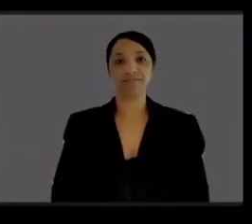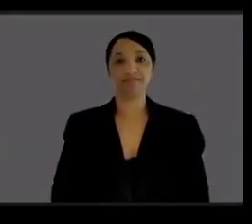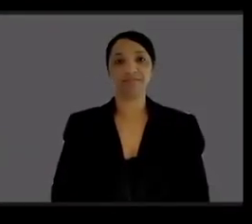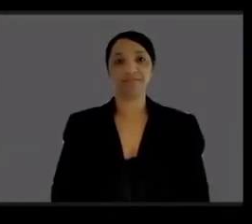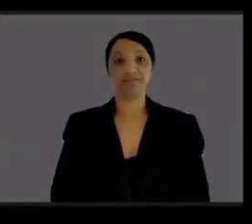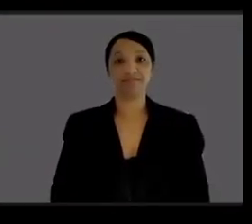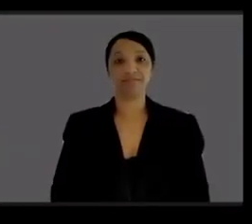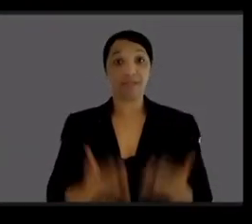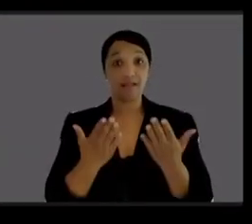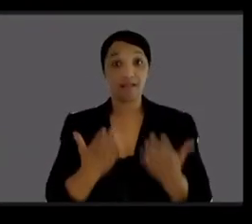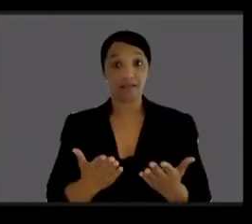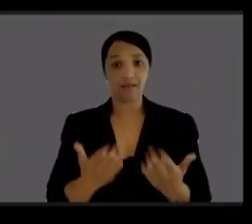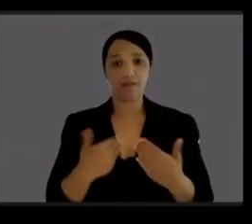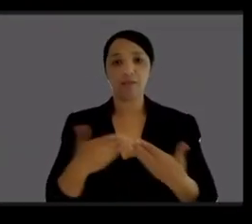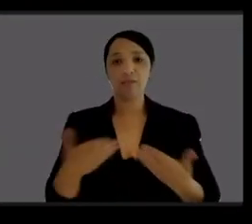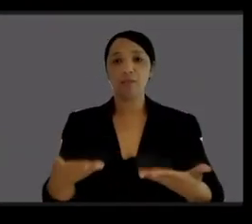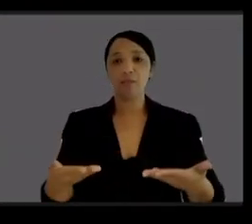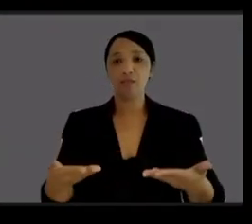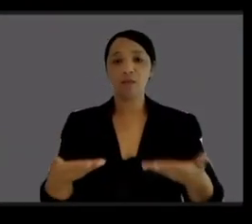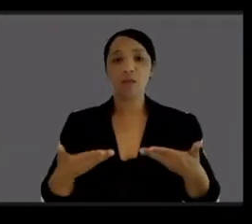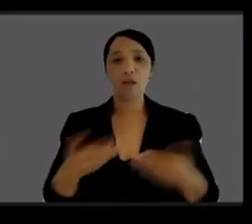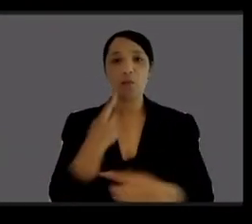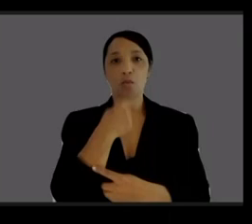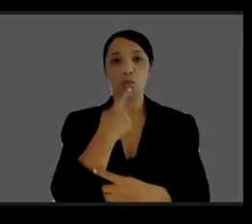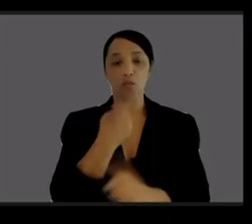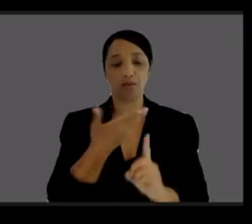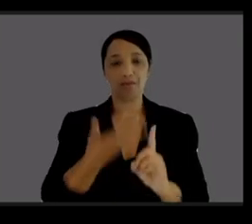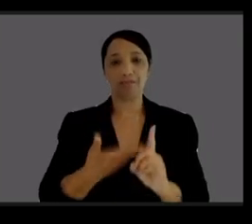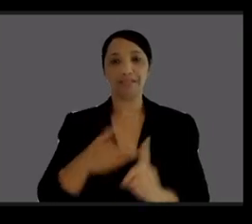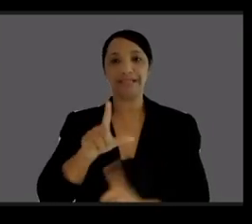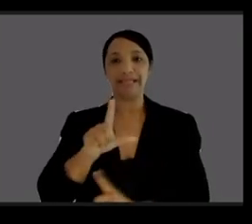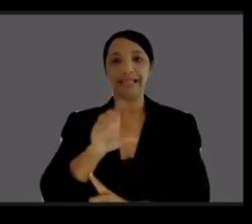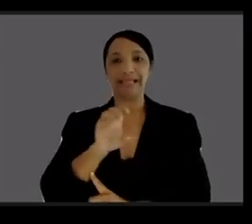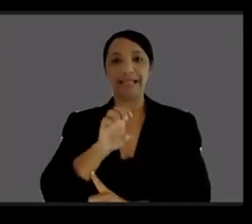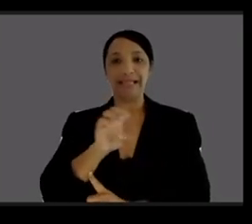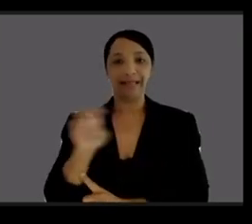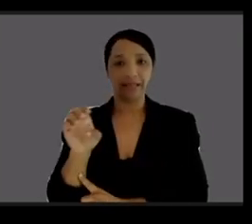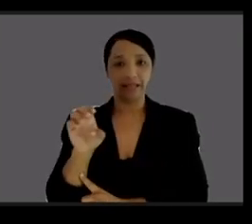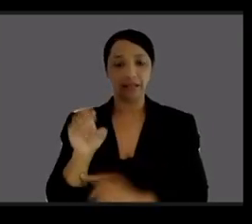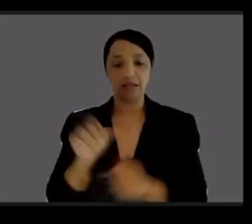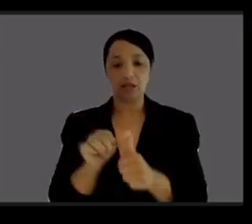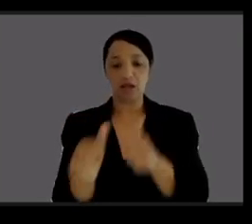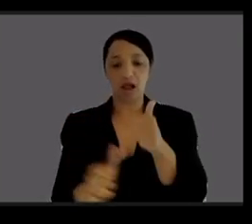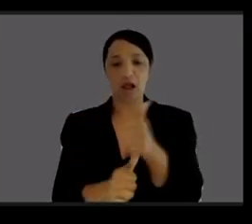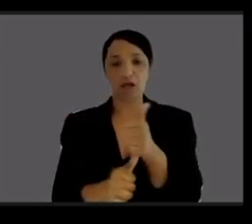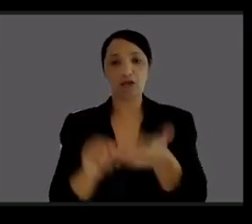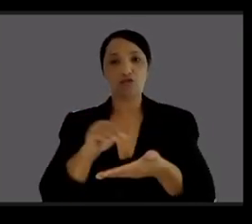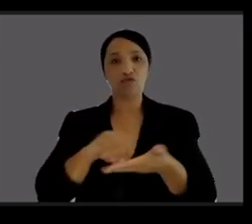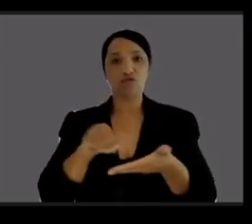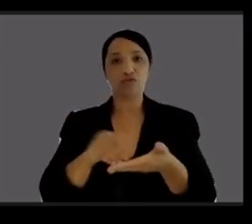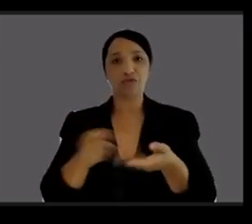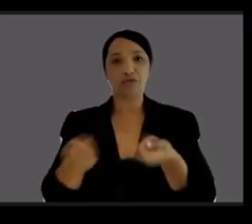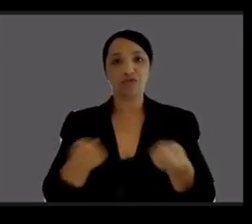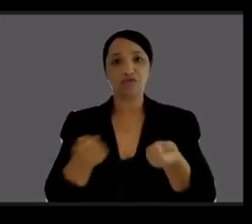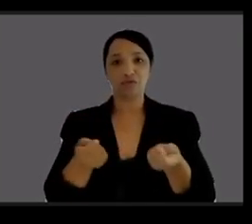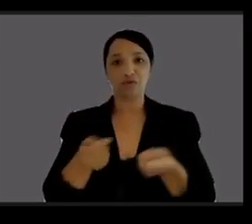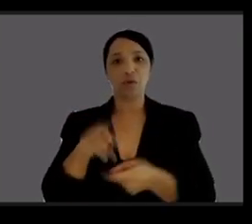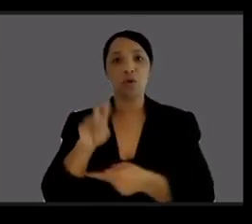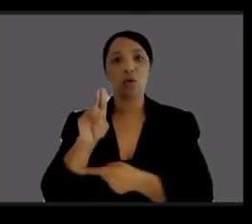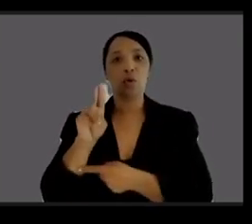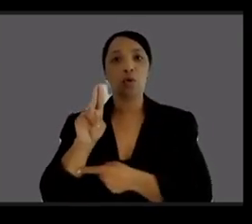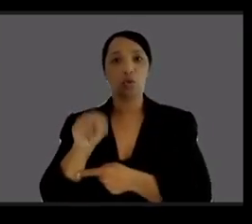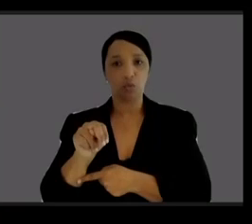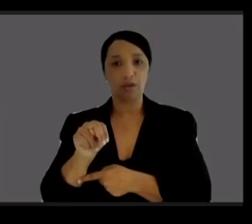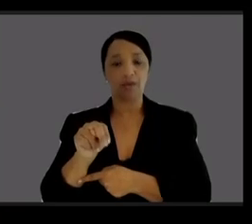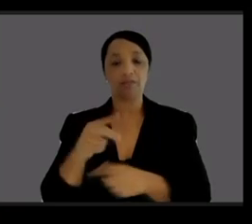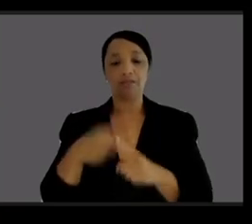下面有请联合国副秘书长李军华先生以